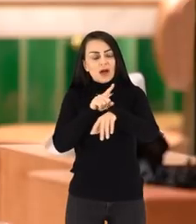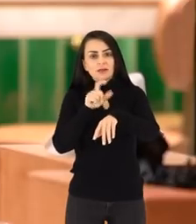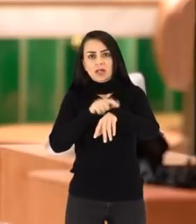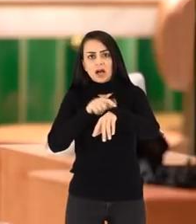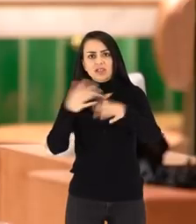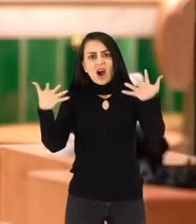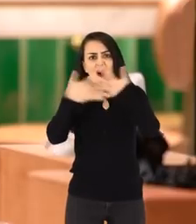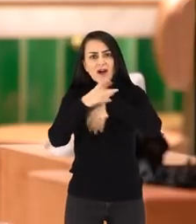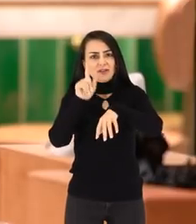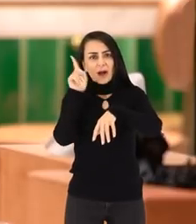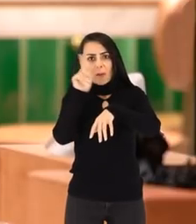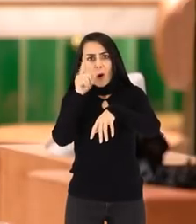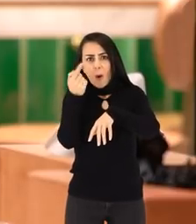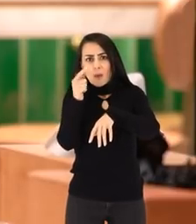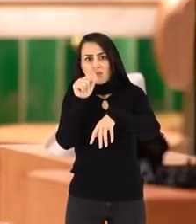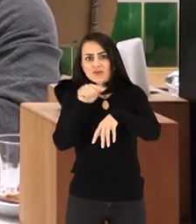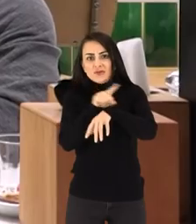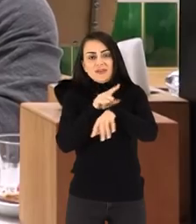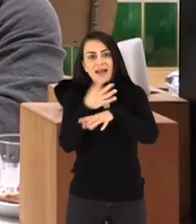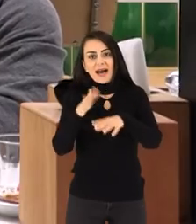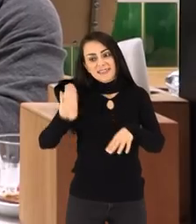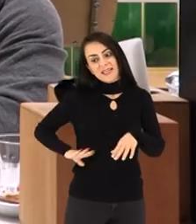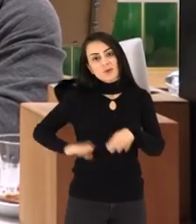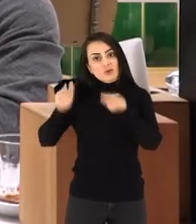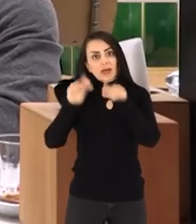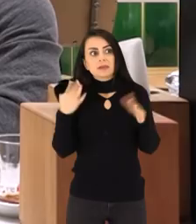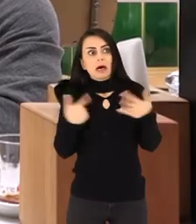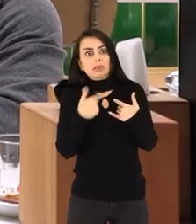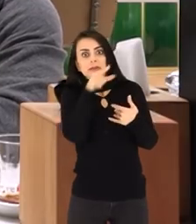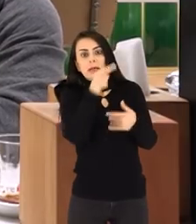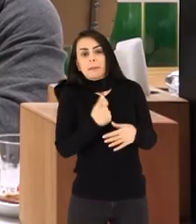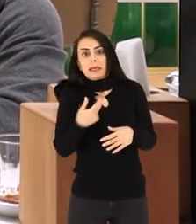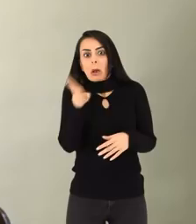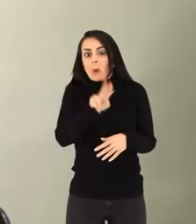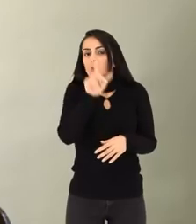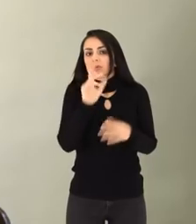10.30 akşam yani. Getirsek buraya, ay beni herhalde öldürürdün.